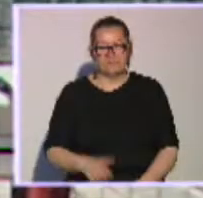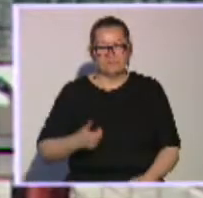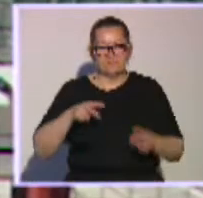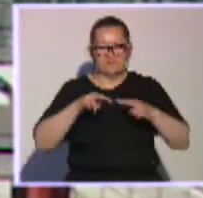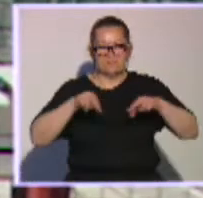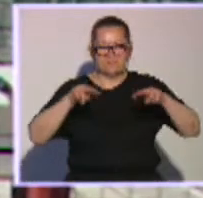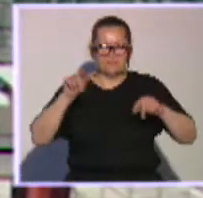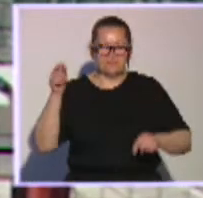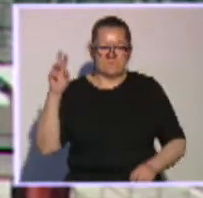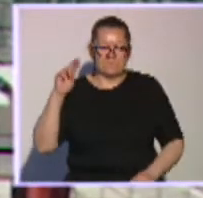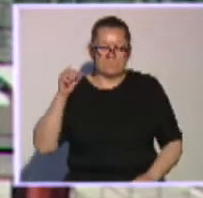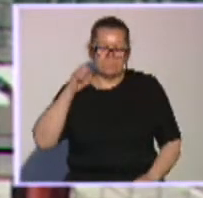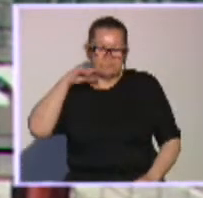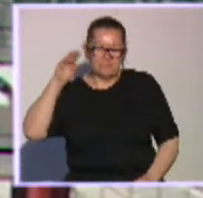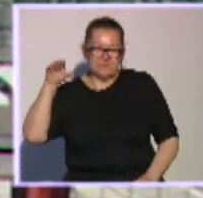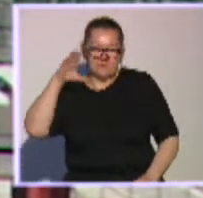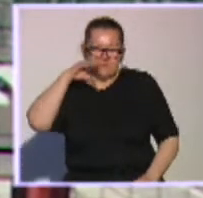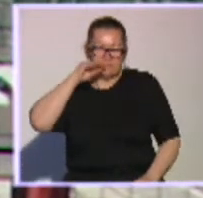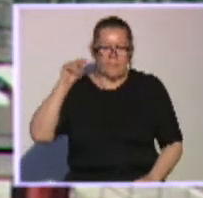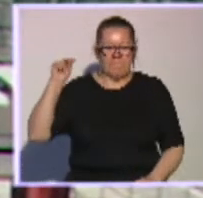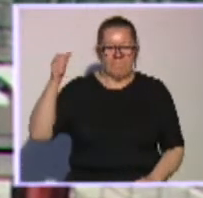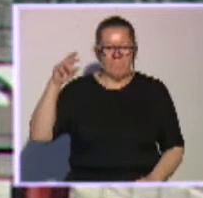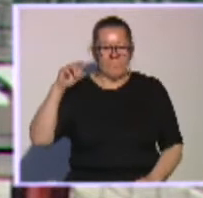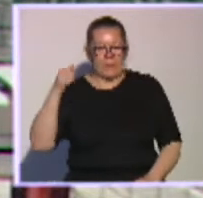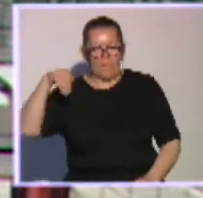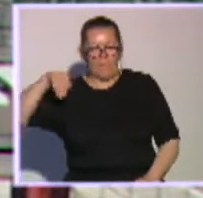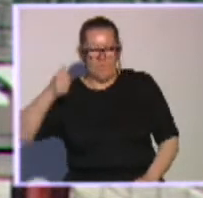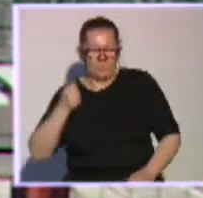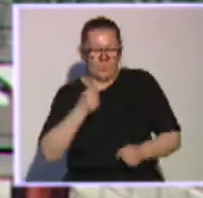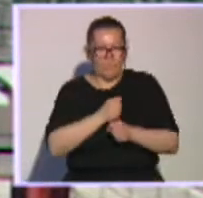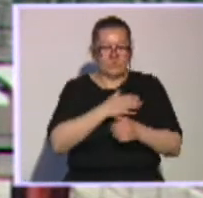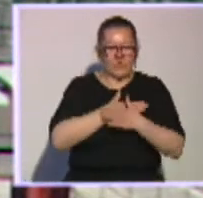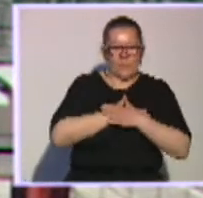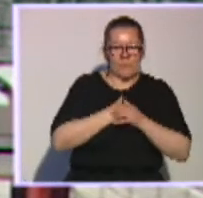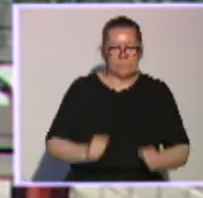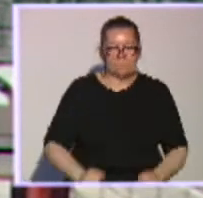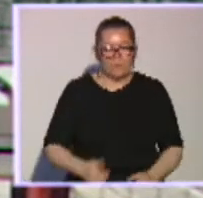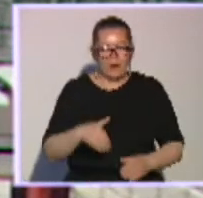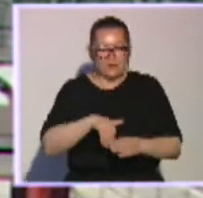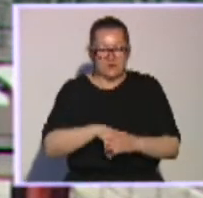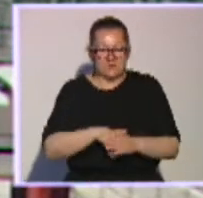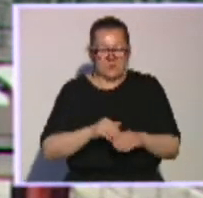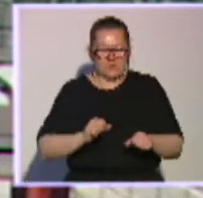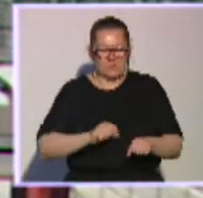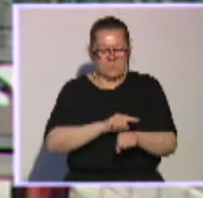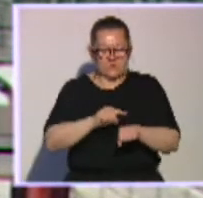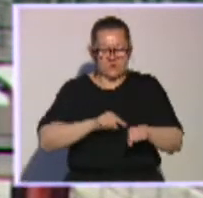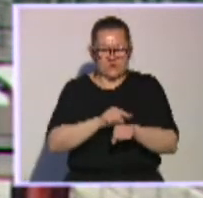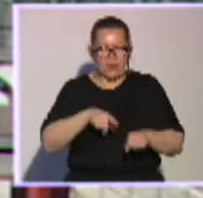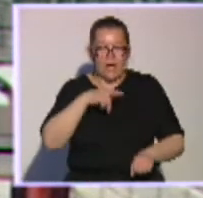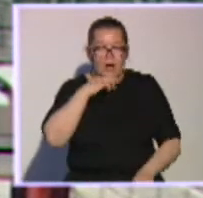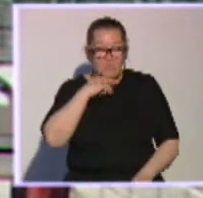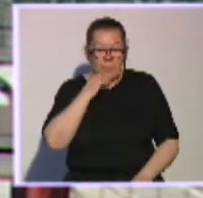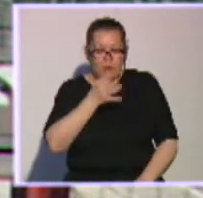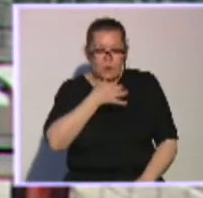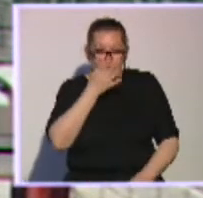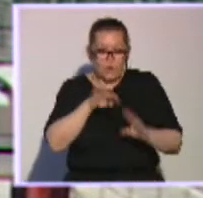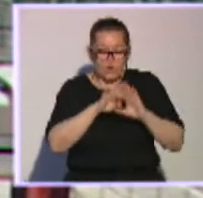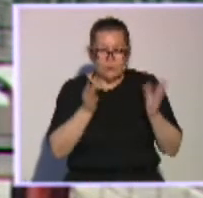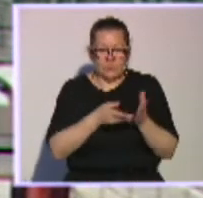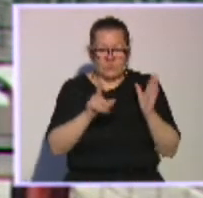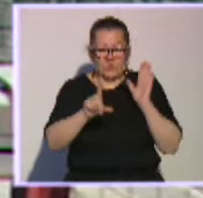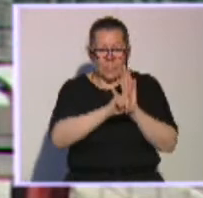Este anchetă în curs după ce mai mulți câini de la padocul din Motru au fost eutanasiați. În timp ce administratorii instituției susțin că totul a fost legal și au